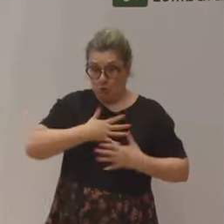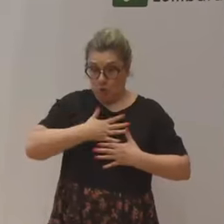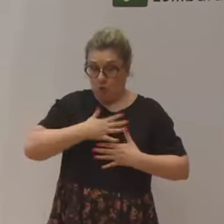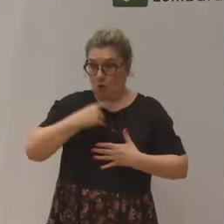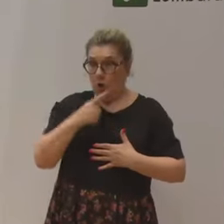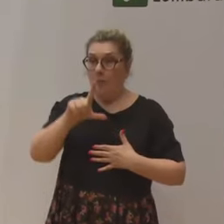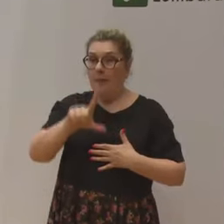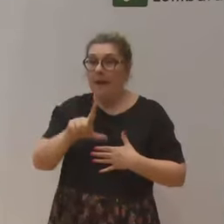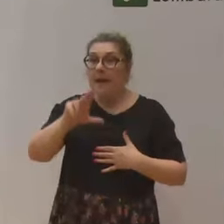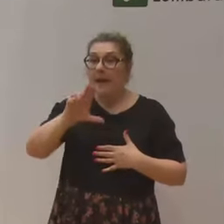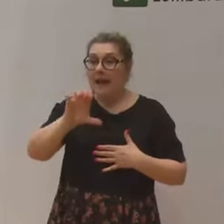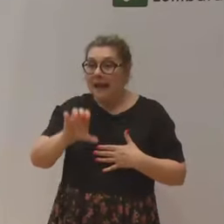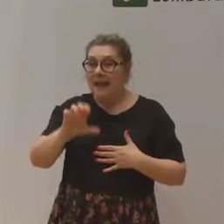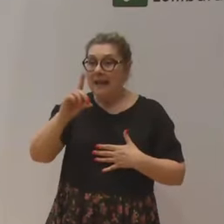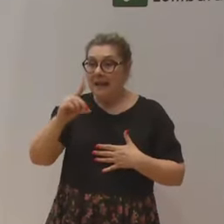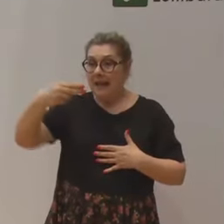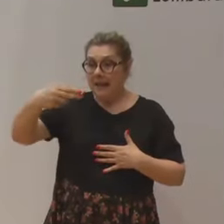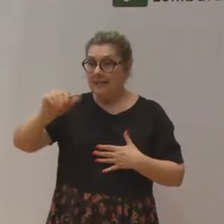come Leda, diciamo così,